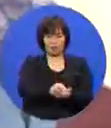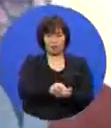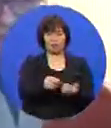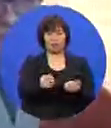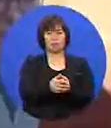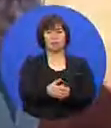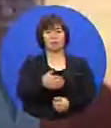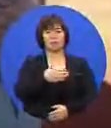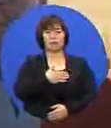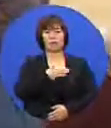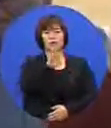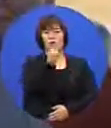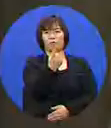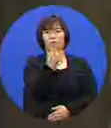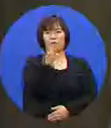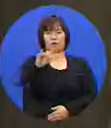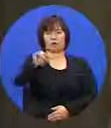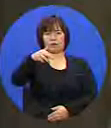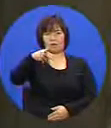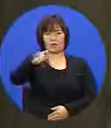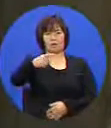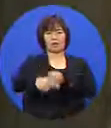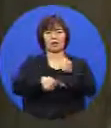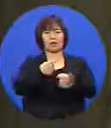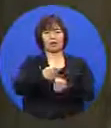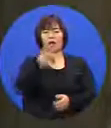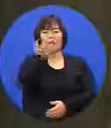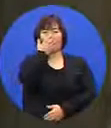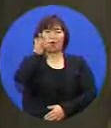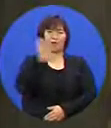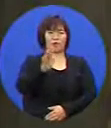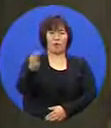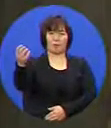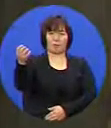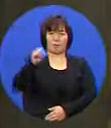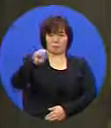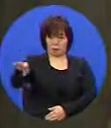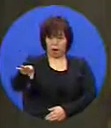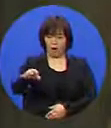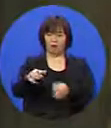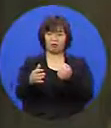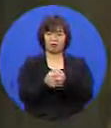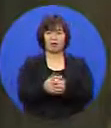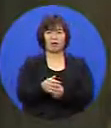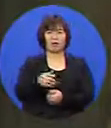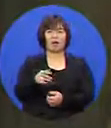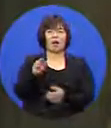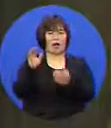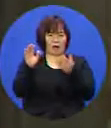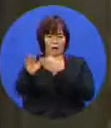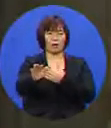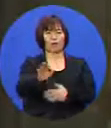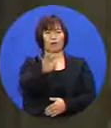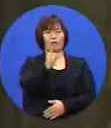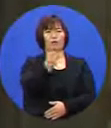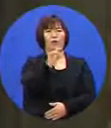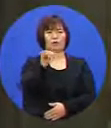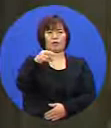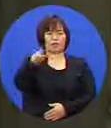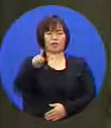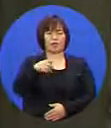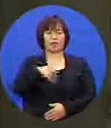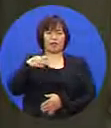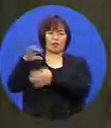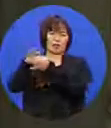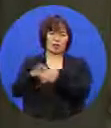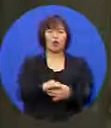제가 보이차를 1년 동안 먹지 않았다. 그러니까 심연 스님께서 앞으로 보이차는